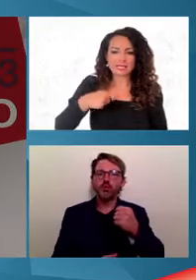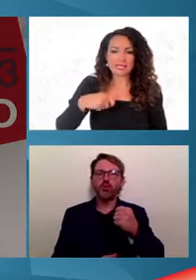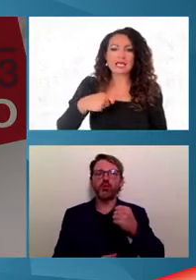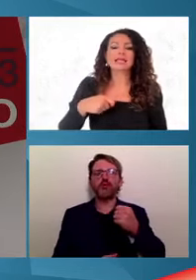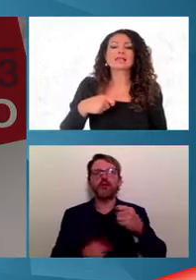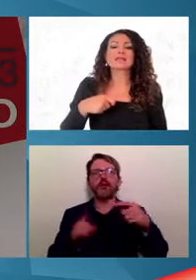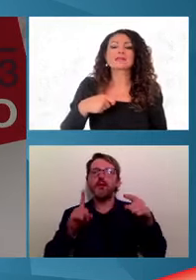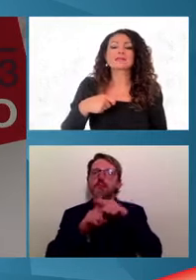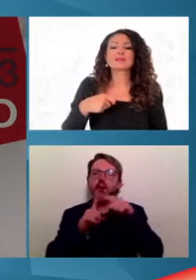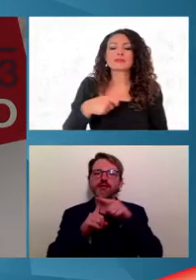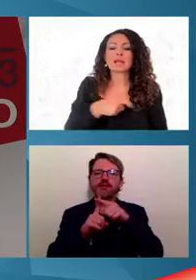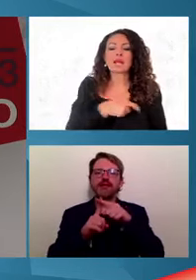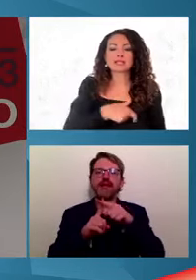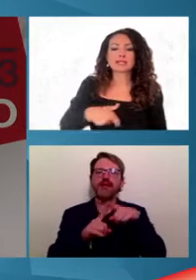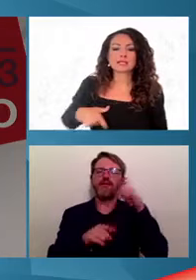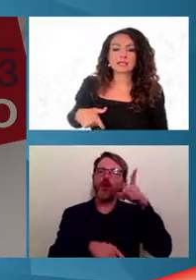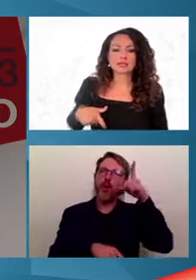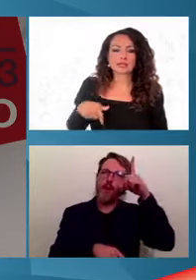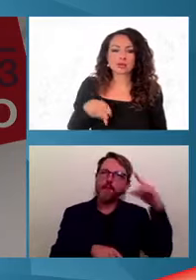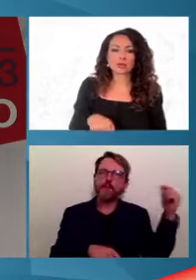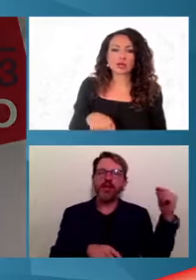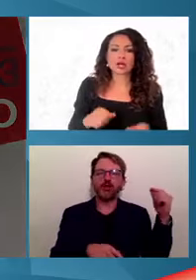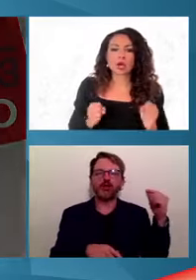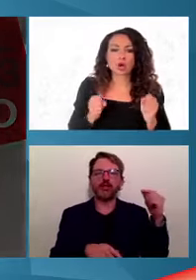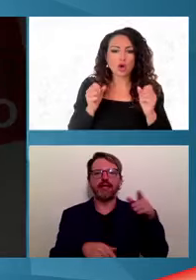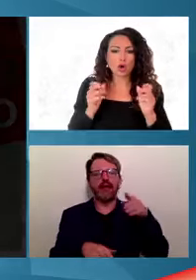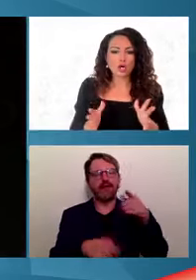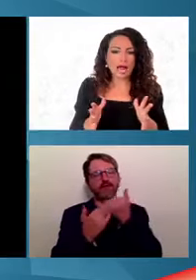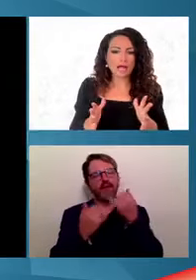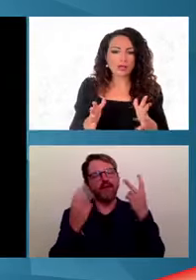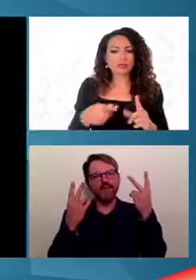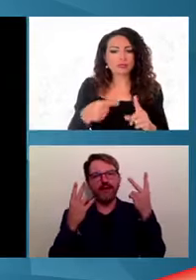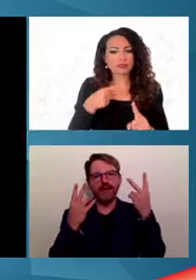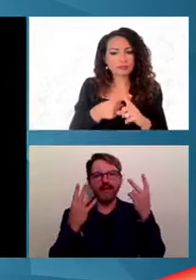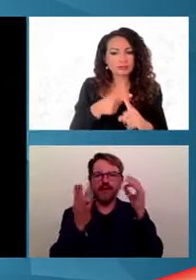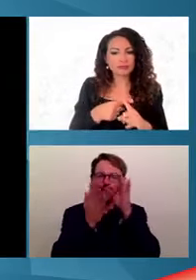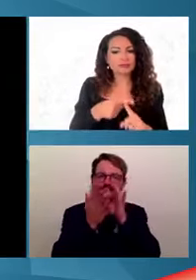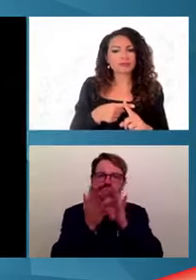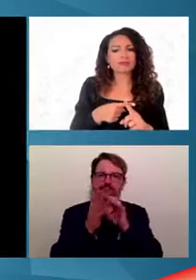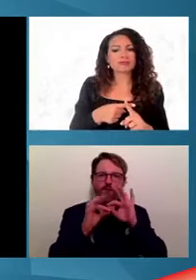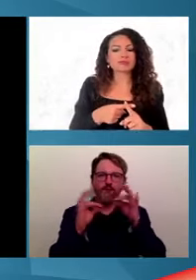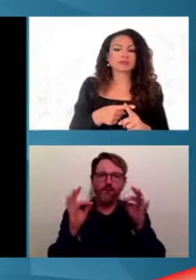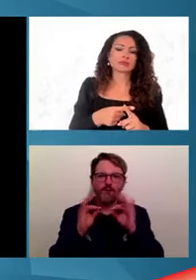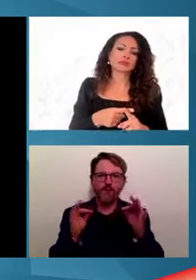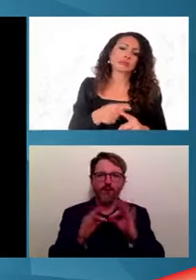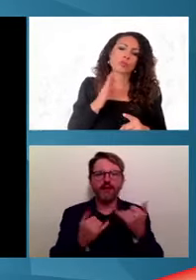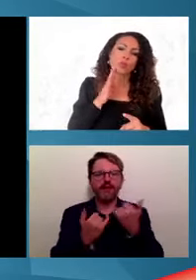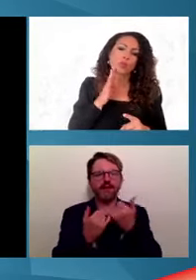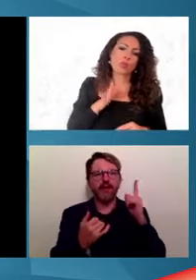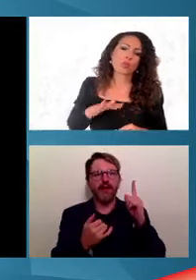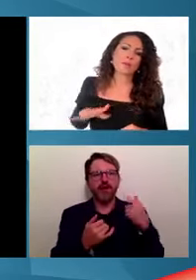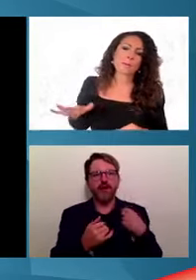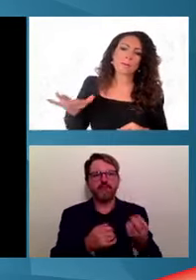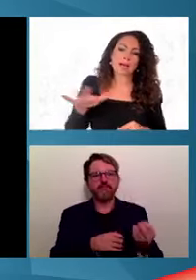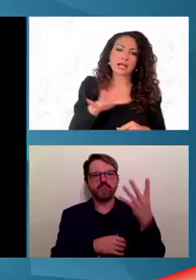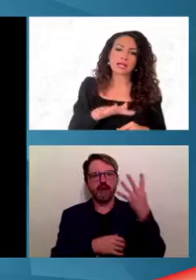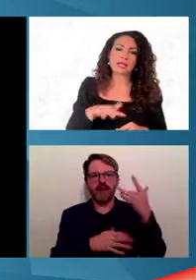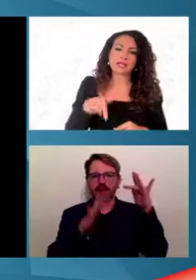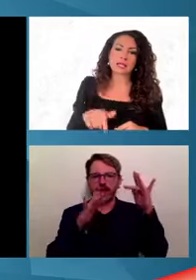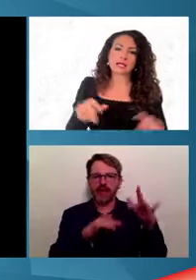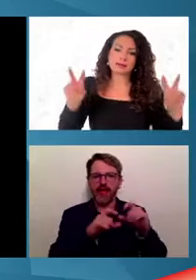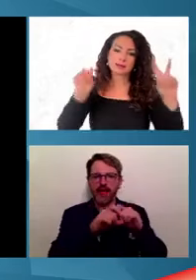wichtige Stichworte, die wir in unserem Bild dann vielleicht auch noch festgehalten haben